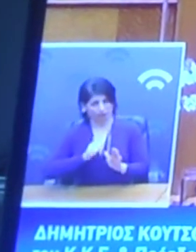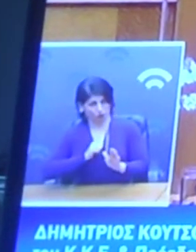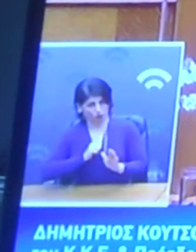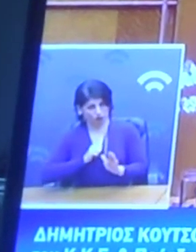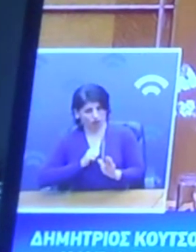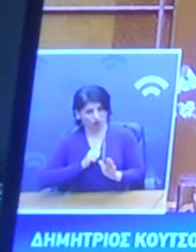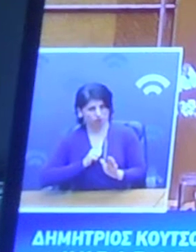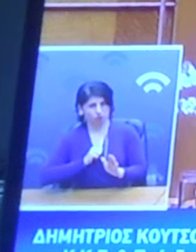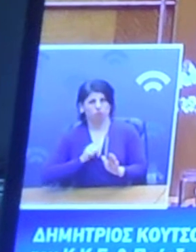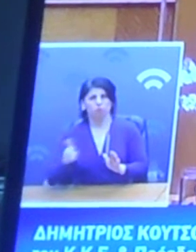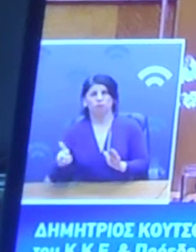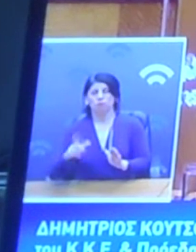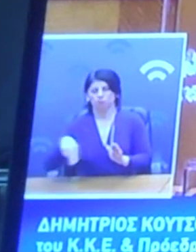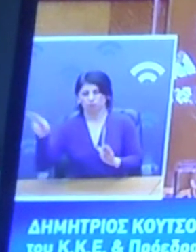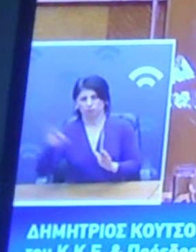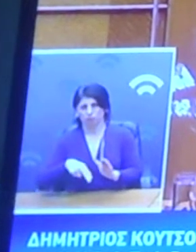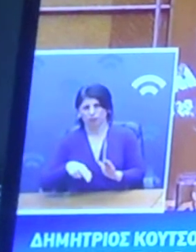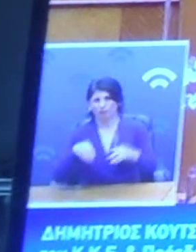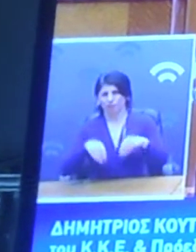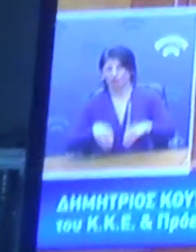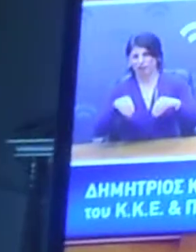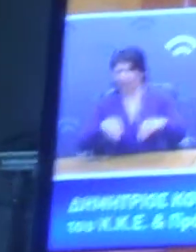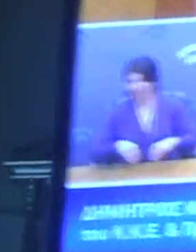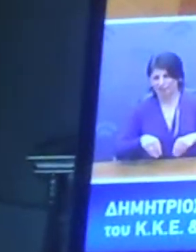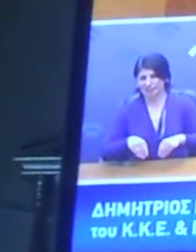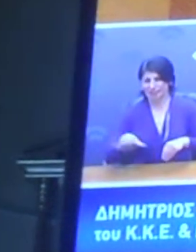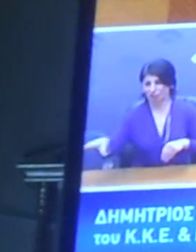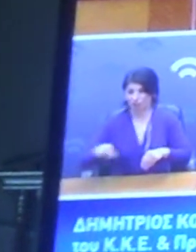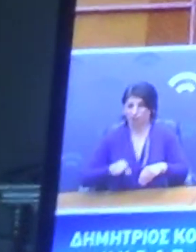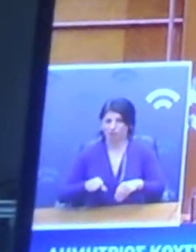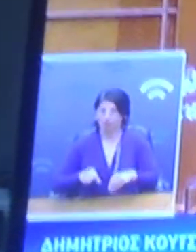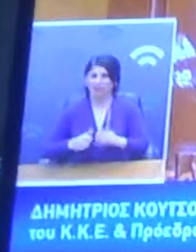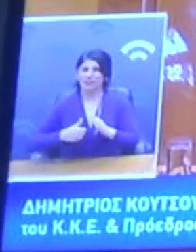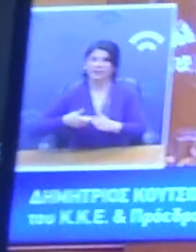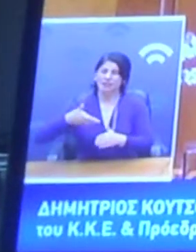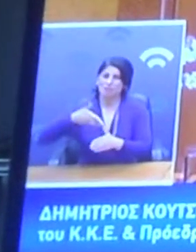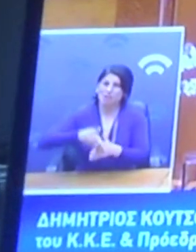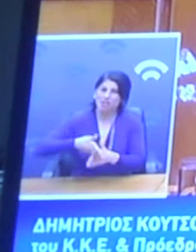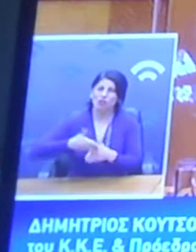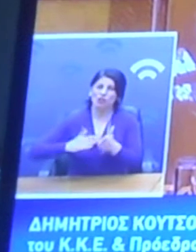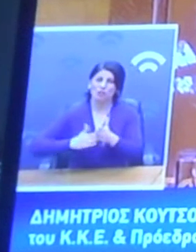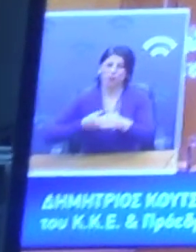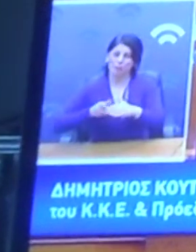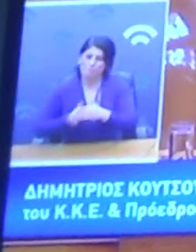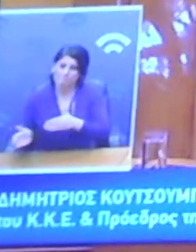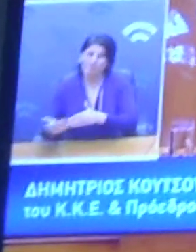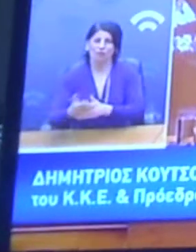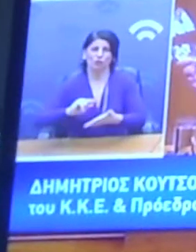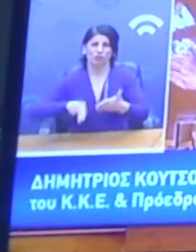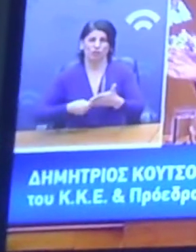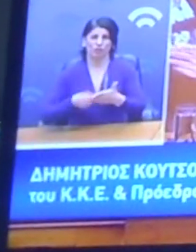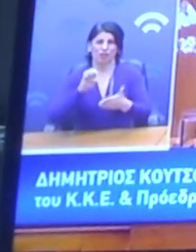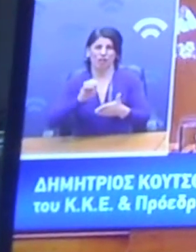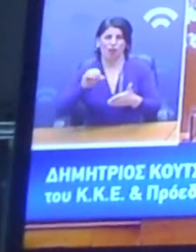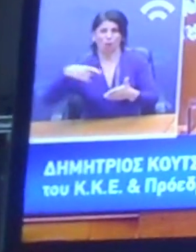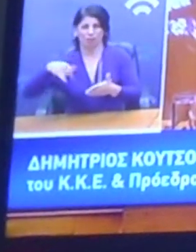να βαφτίσετε επίταξη τη μίσθωση υπηρεσιών μέσω συμβάσεων του ΕΟΠΗ. Και αυτή ακόμη μεταζημίωτο